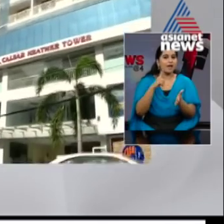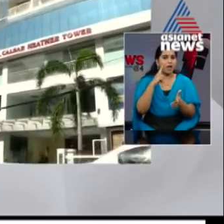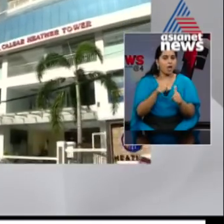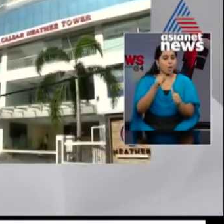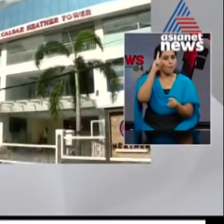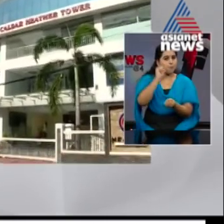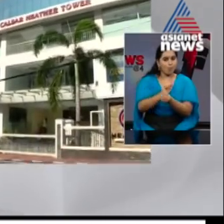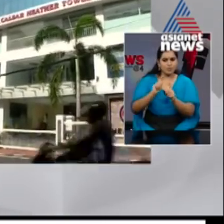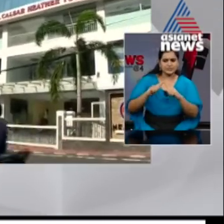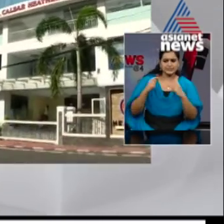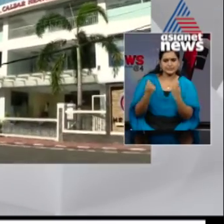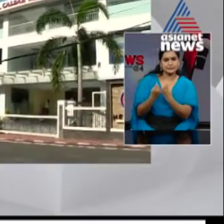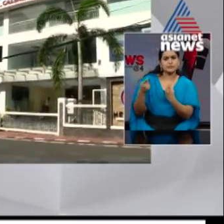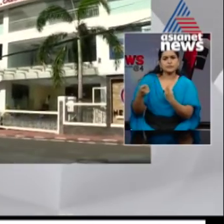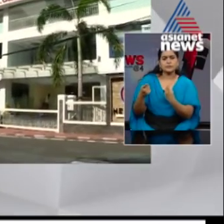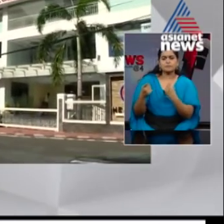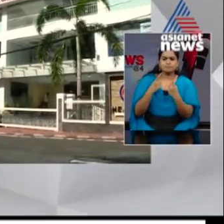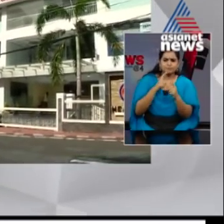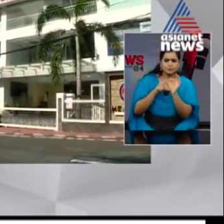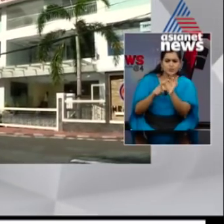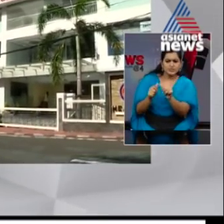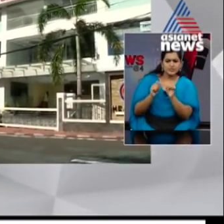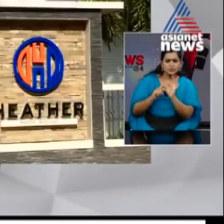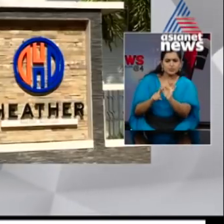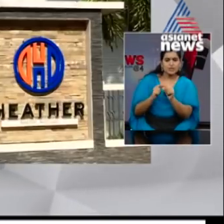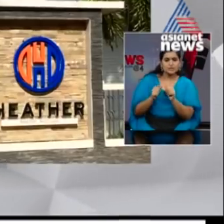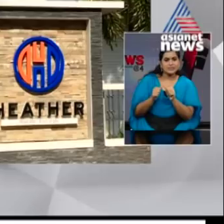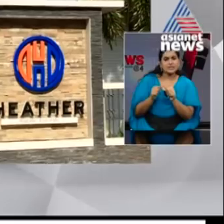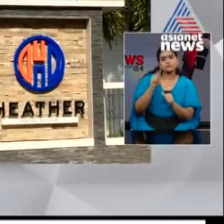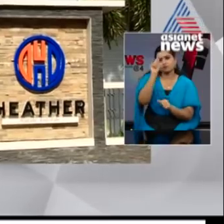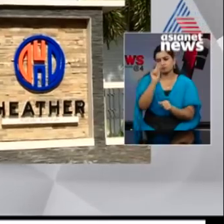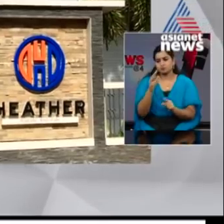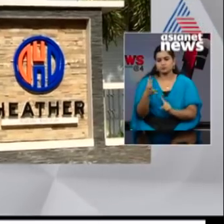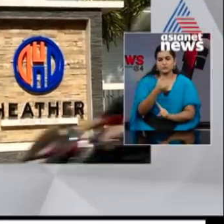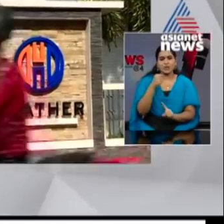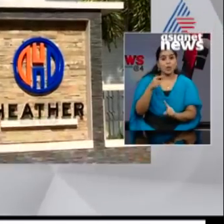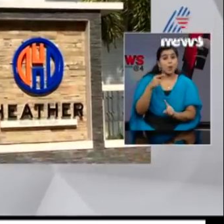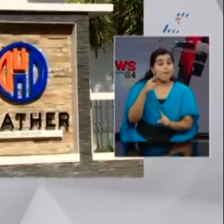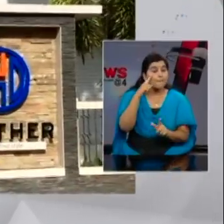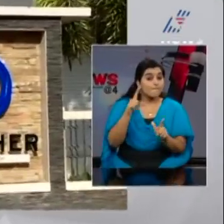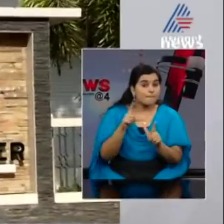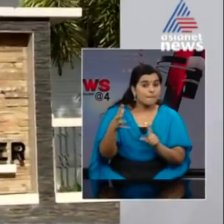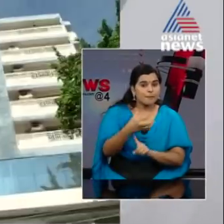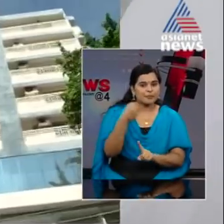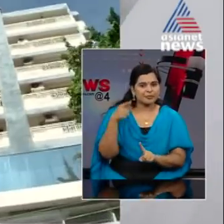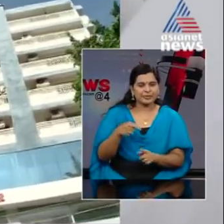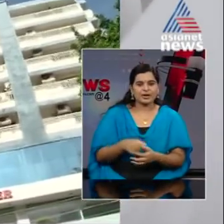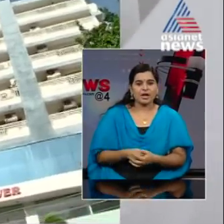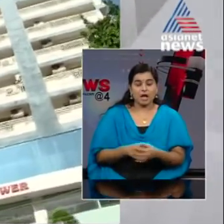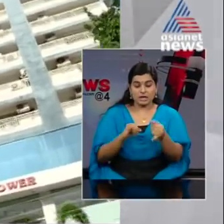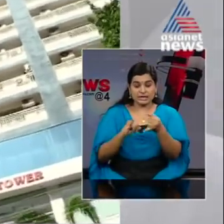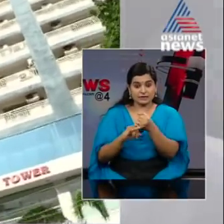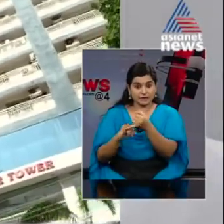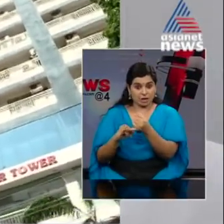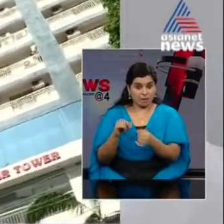തിരുവനന്തപുരം സ്വദേശിയായ സുരേഷിന്റെ മൊഴി വിശദമായി രേഖപ്പെടുത്തിയത്. ഈ സുരേഷാണ് ഈ ശിവശങ്കർ താമസിക്കുന്ന ആറാമത്തെ നിലയിലുള്ള രണ്ട്